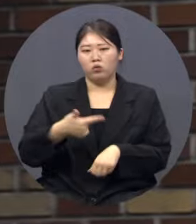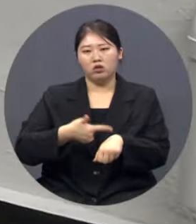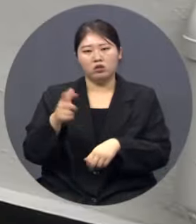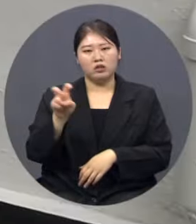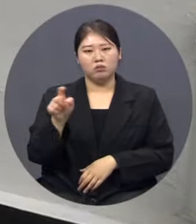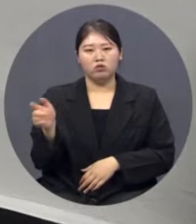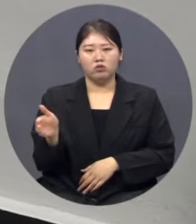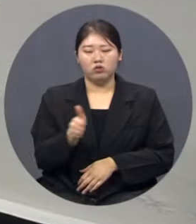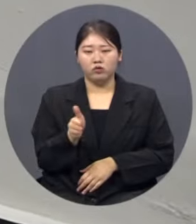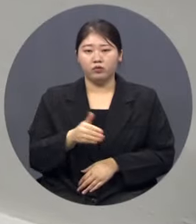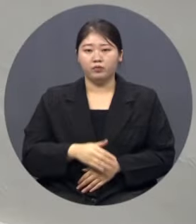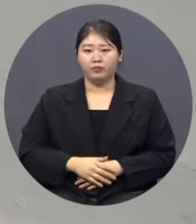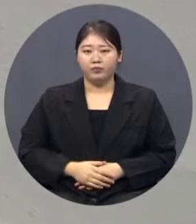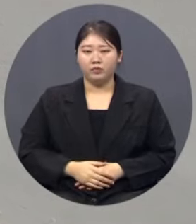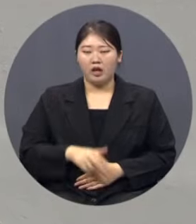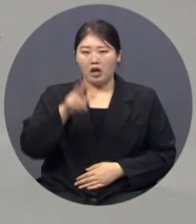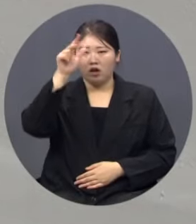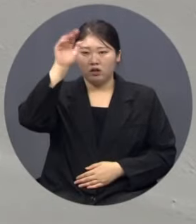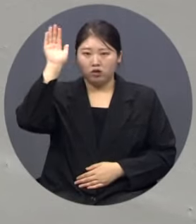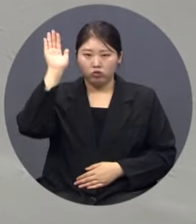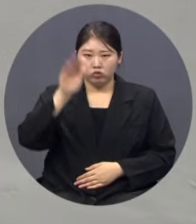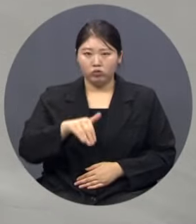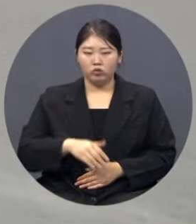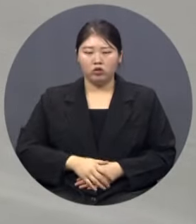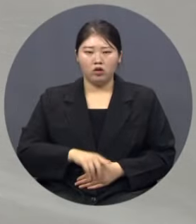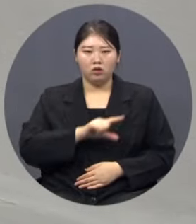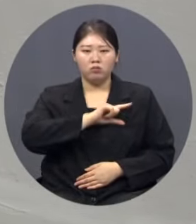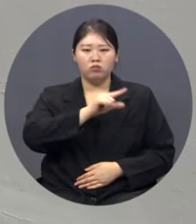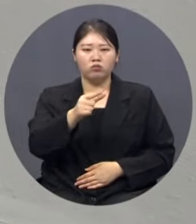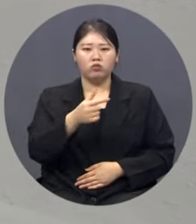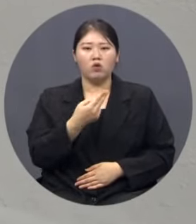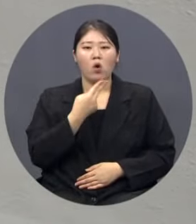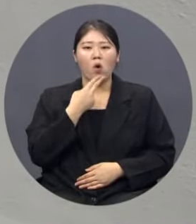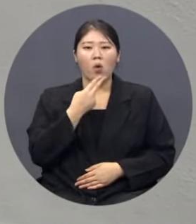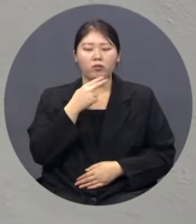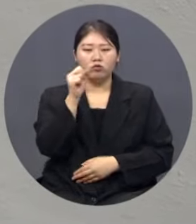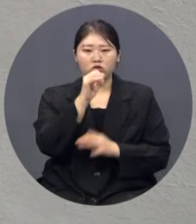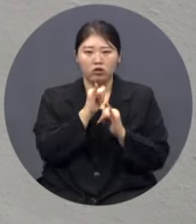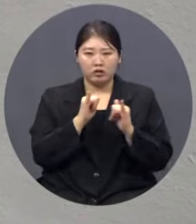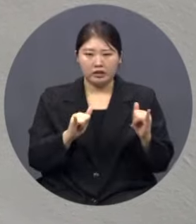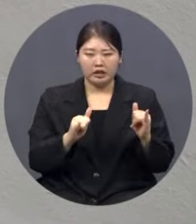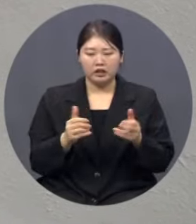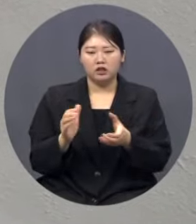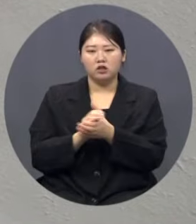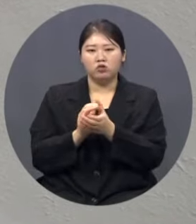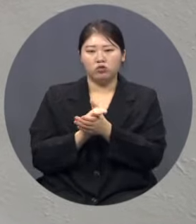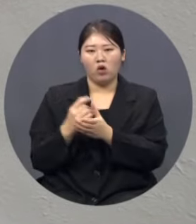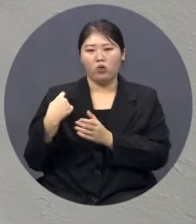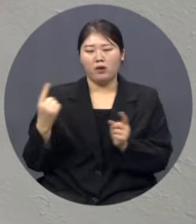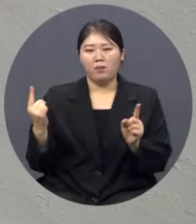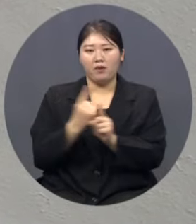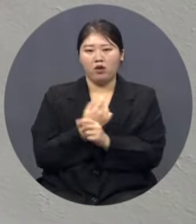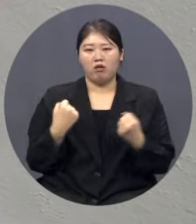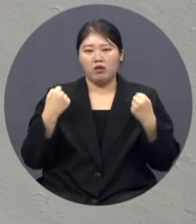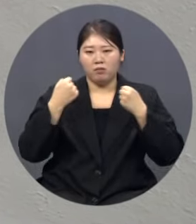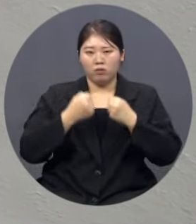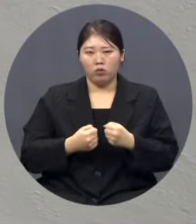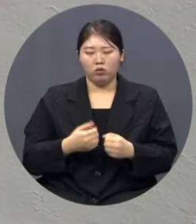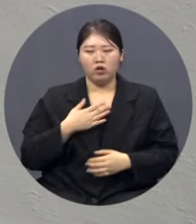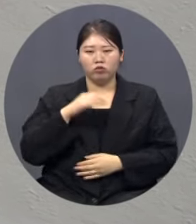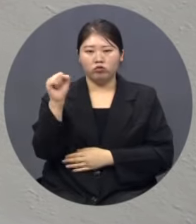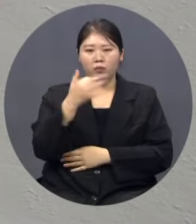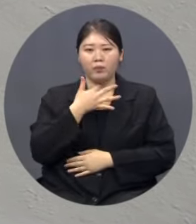10분쯤. 경찰이 출동하자 무면허 운전자는 일행과 화장실에서 옷을 바꿔 입고는 운전 사실을